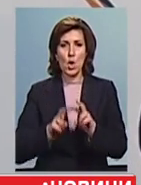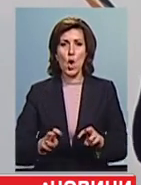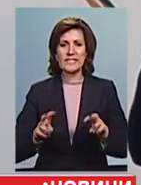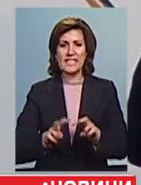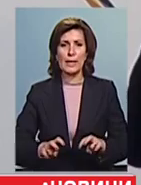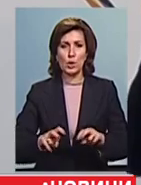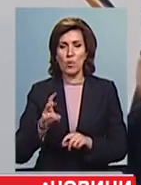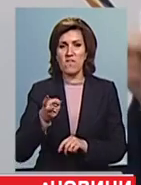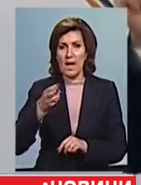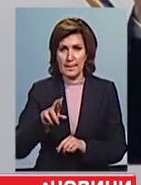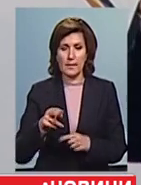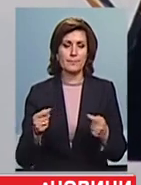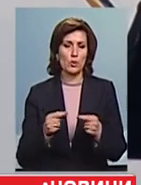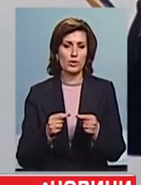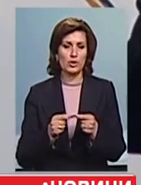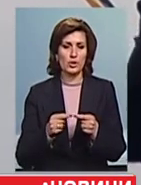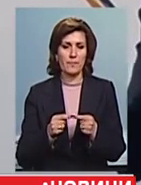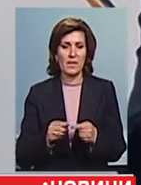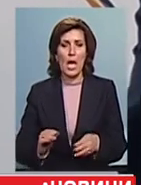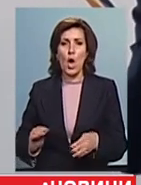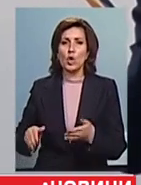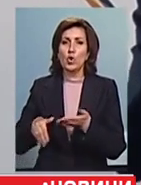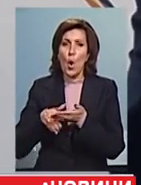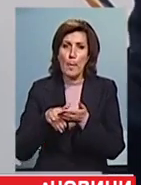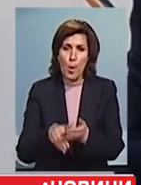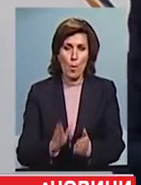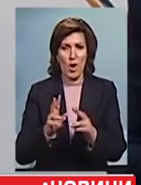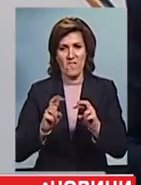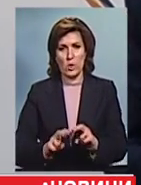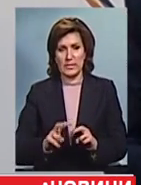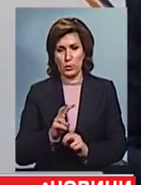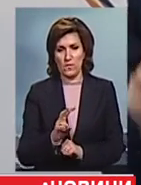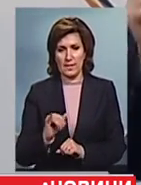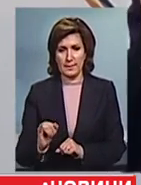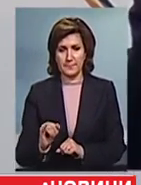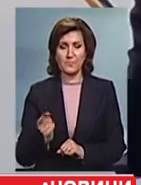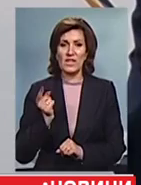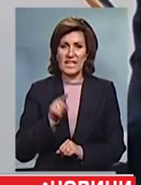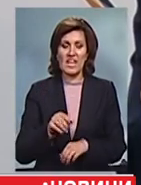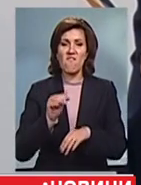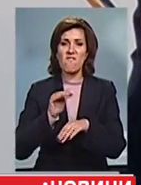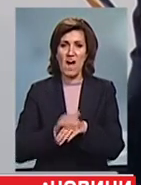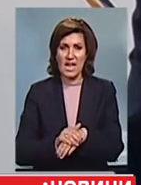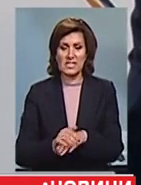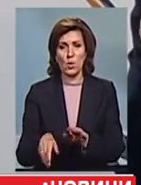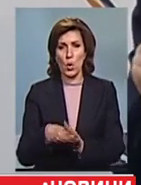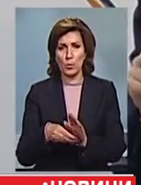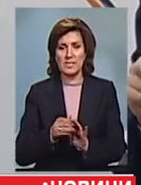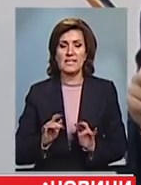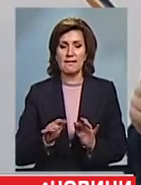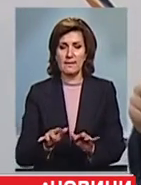розслідування, точніше, допомога в розслідуванні тих фактів